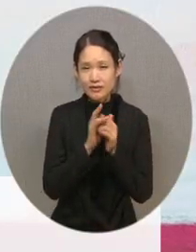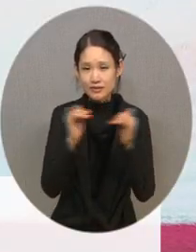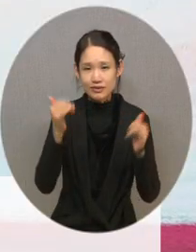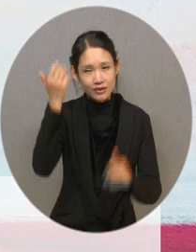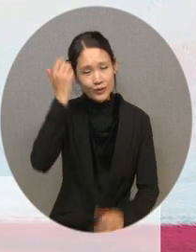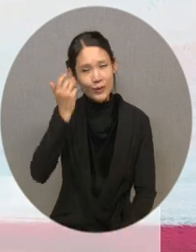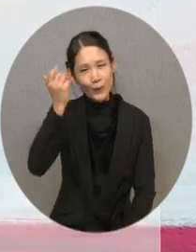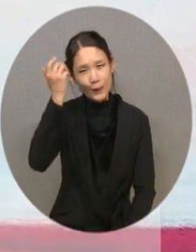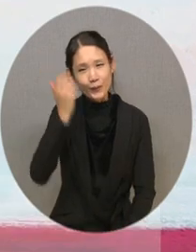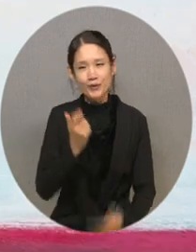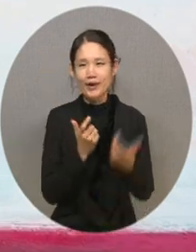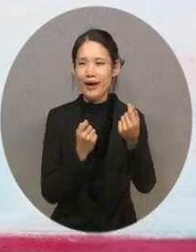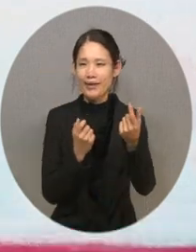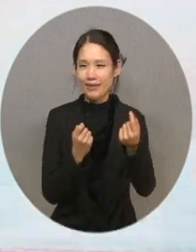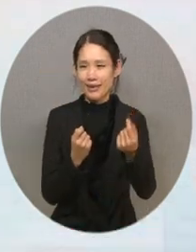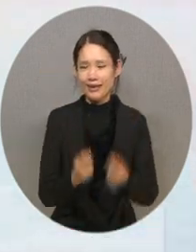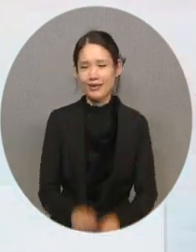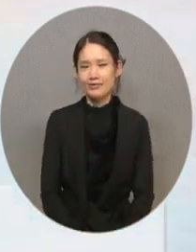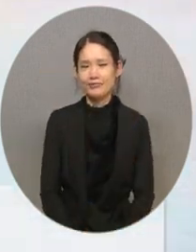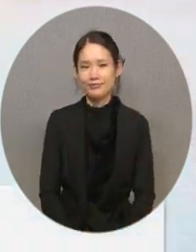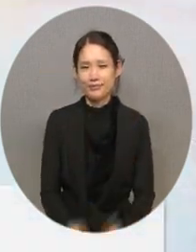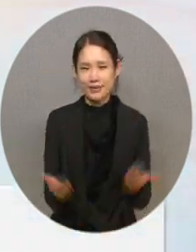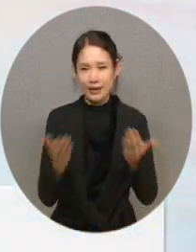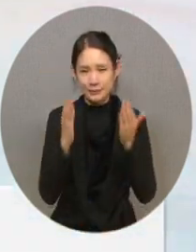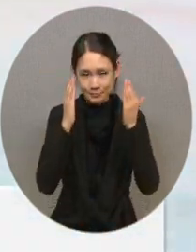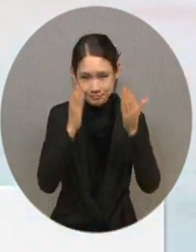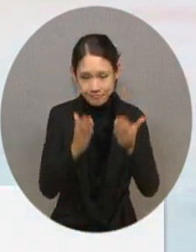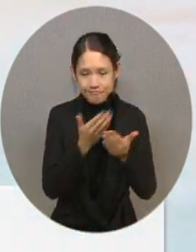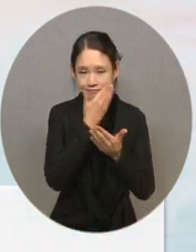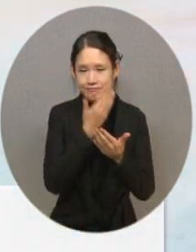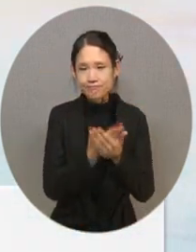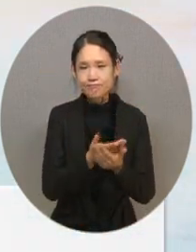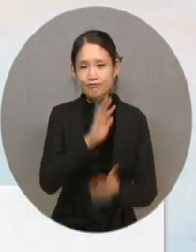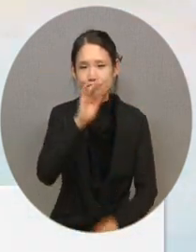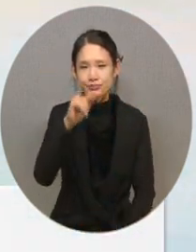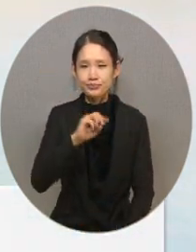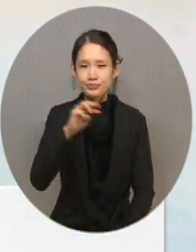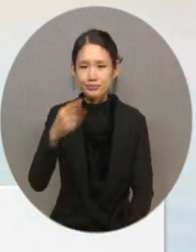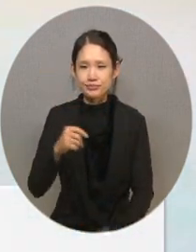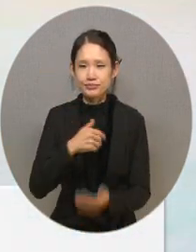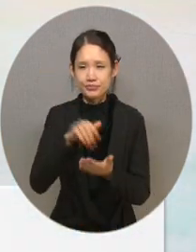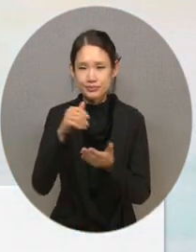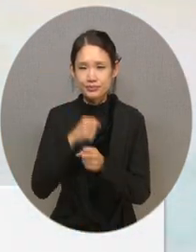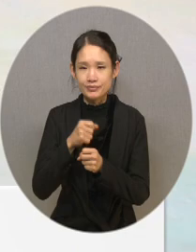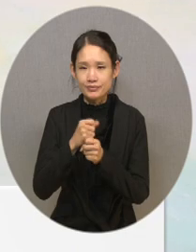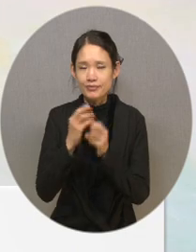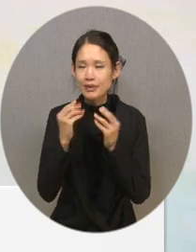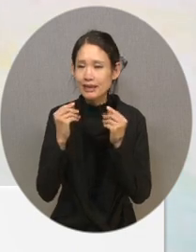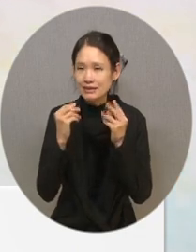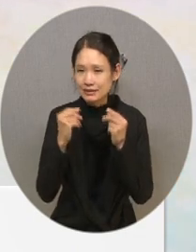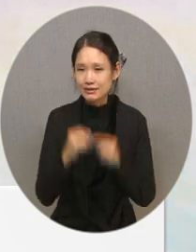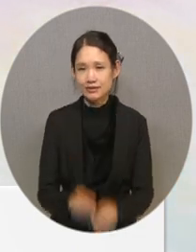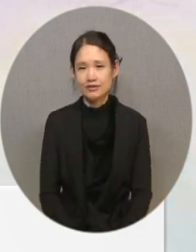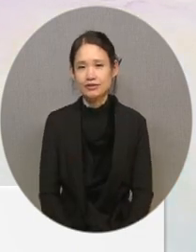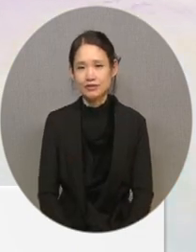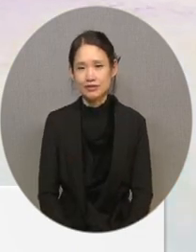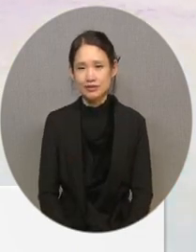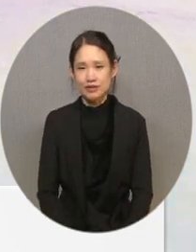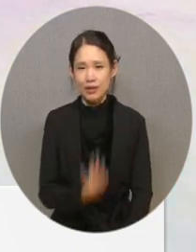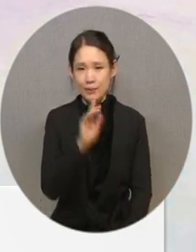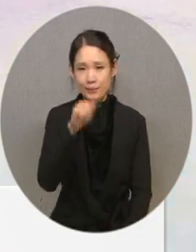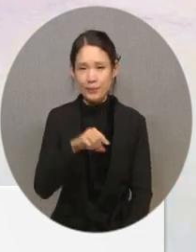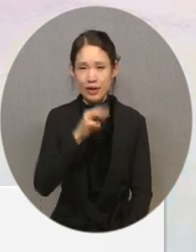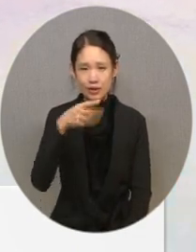영혼 같다고 생각합니다. 작업의 주된 재료인 백토는 도자기를 만들 때 쓰는 흙입니다.